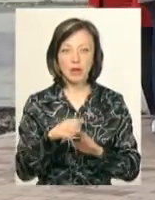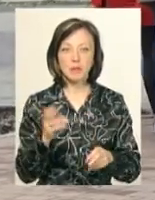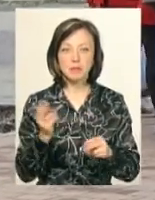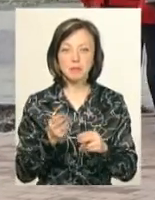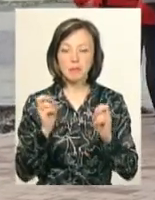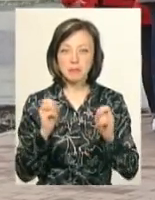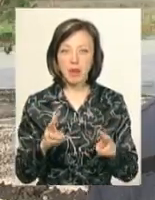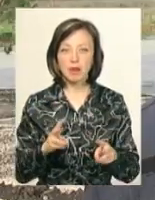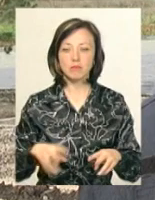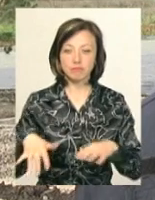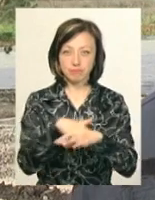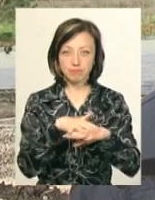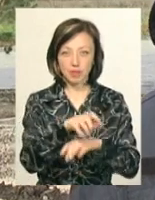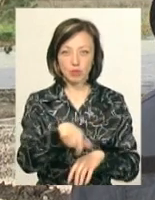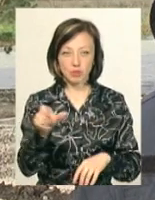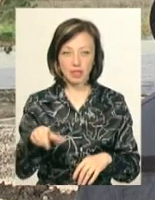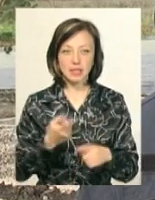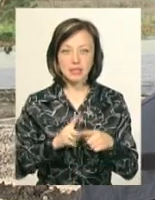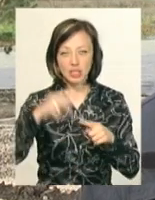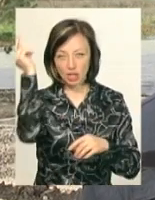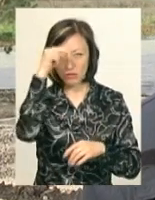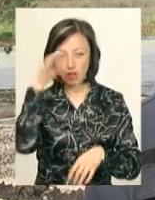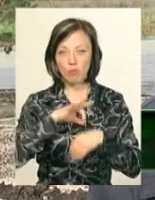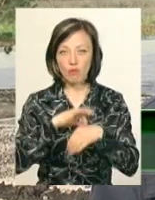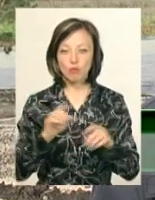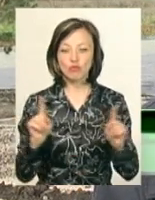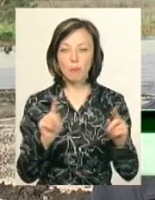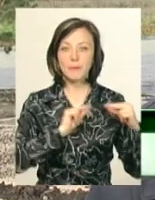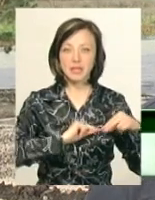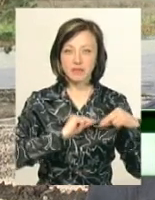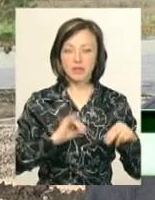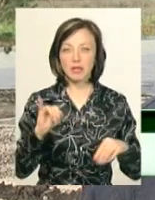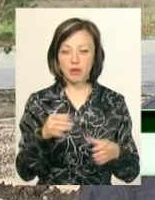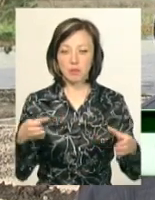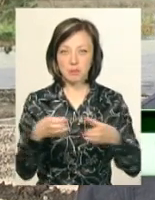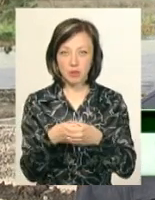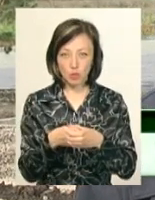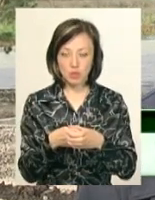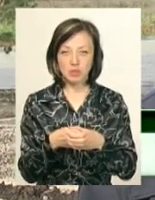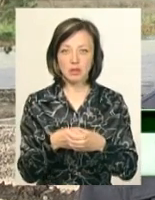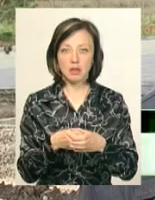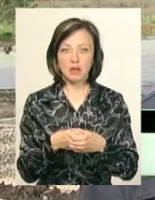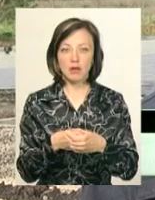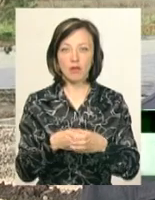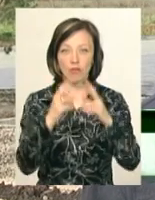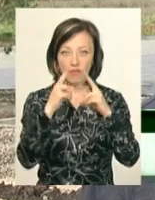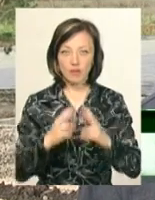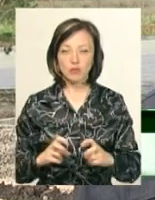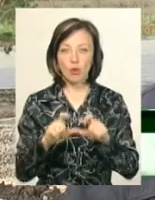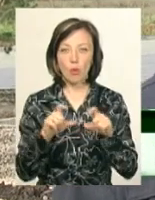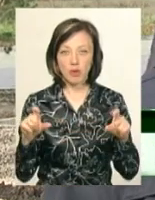велике скупчення людей. Ці навчання проводилися для того, щоб і персонал, і особовий склад підрозділів вивчили